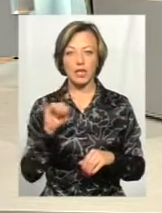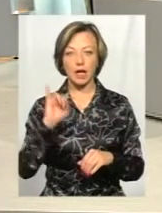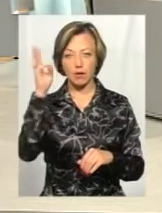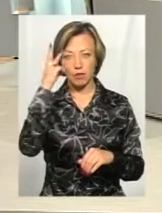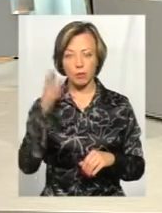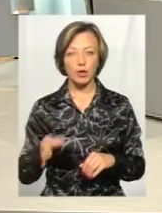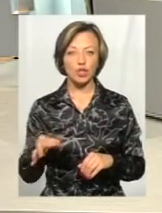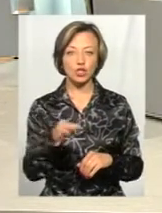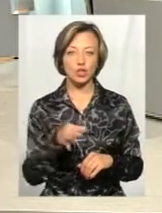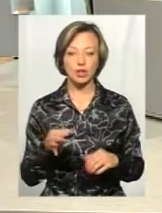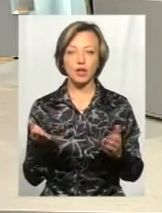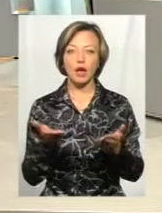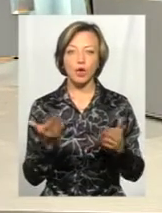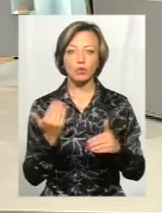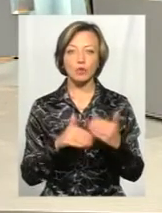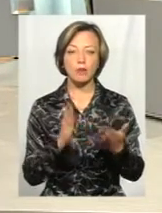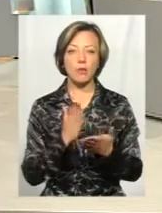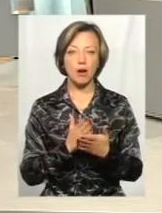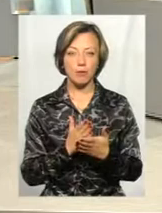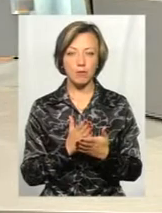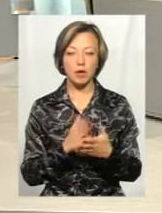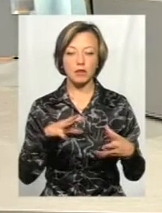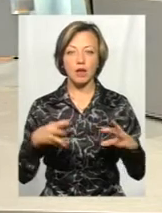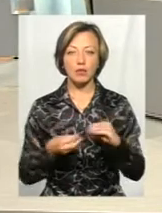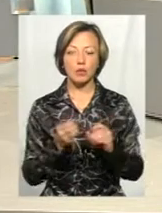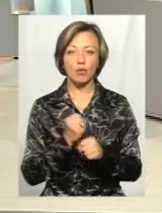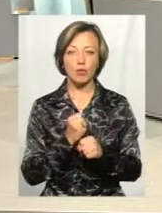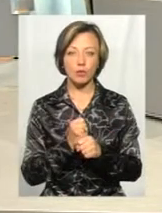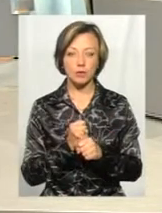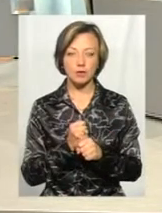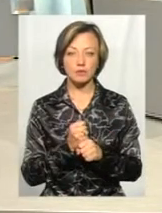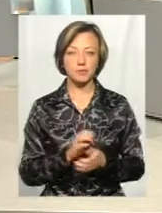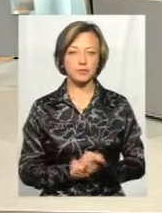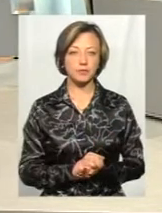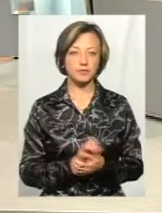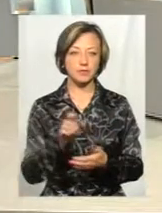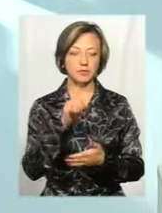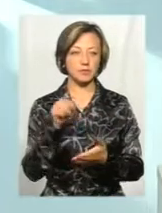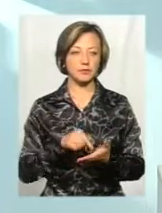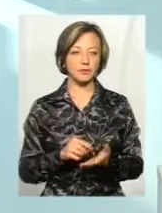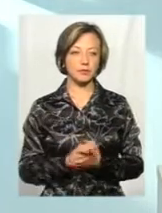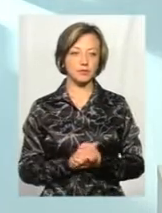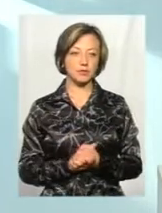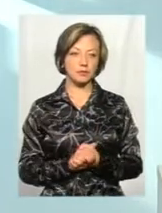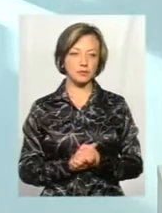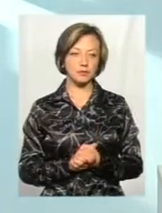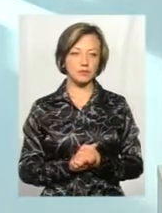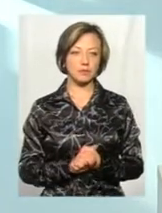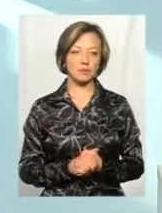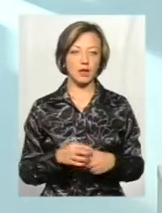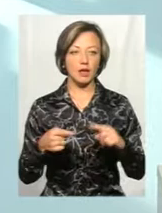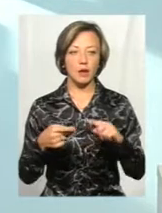Хмельниччині, зокрема, які вже маємо наслідки роботи, тобто результати? Ну, по-перше, я б хотів